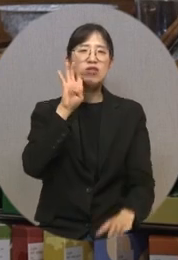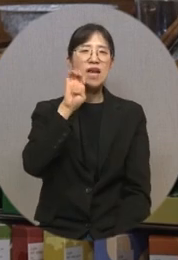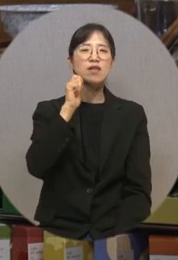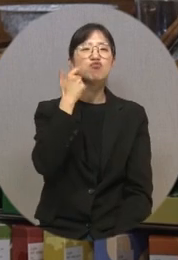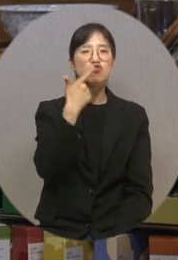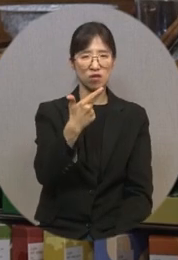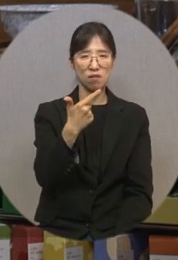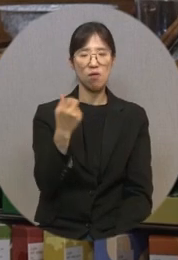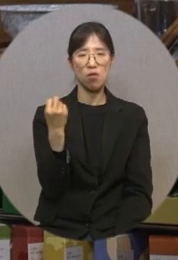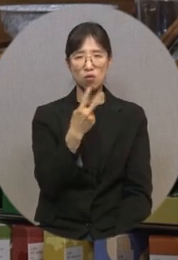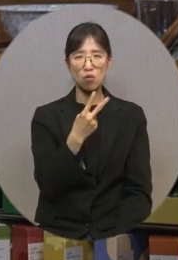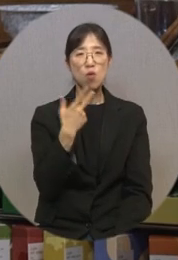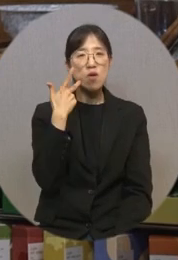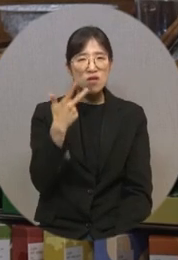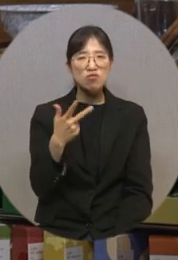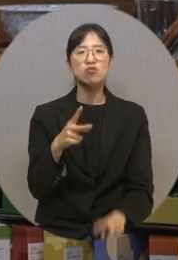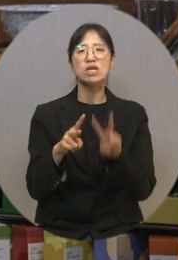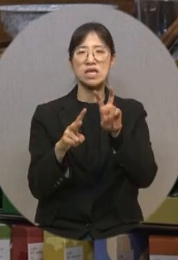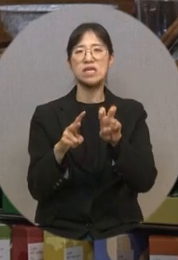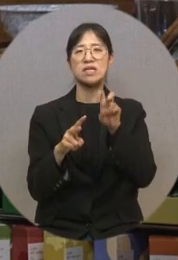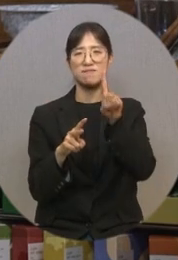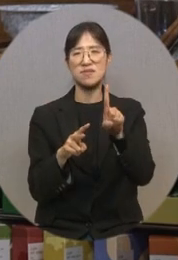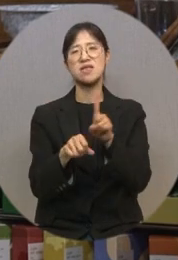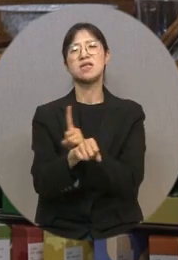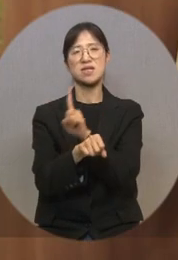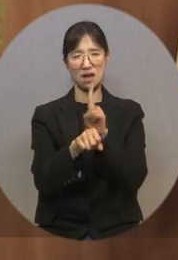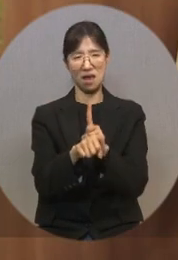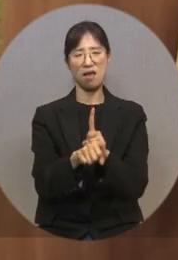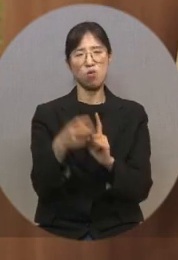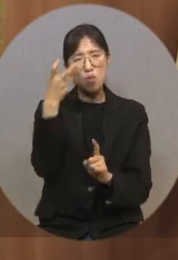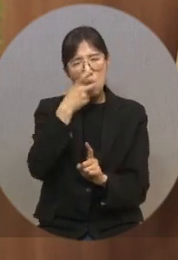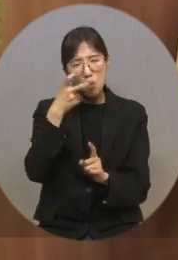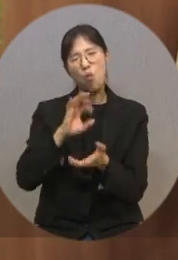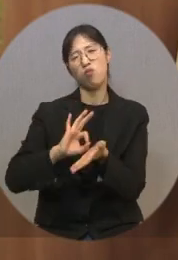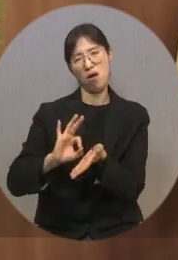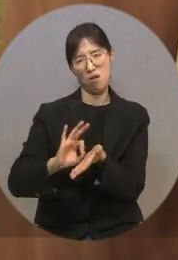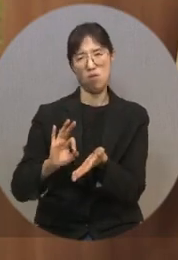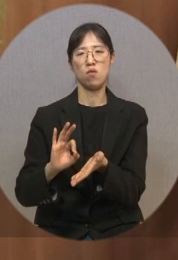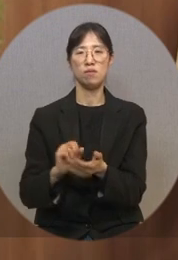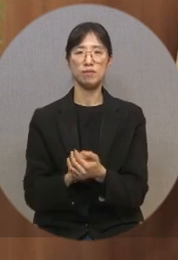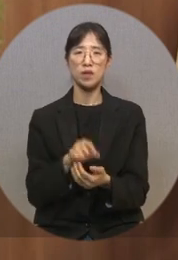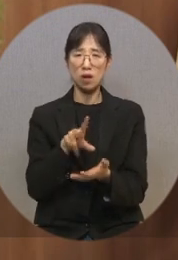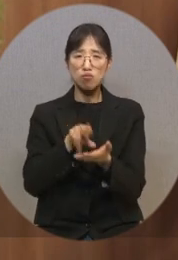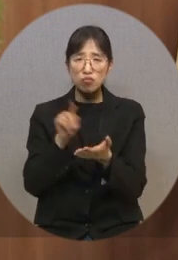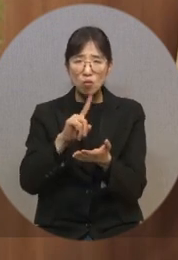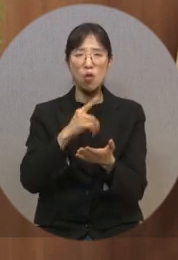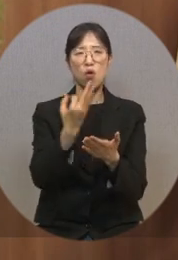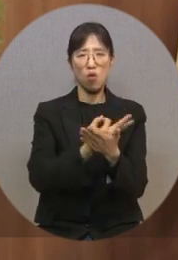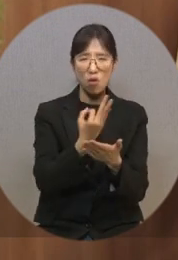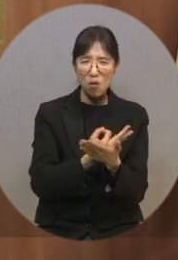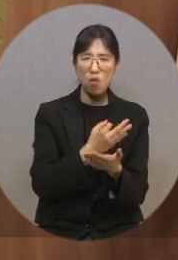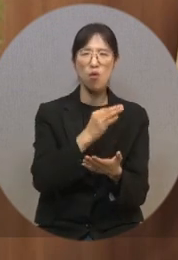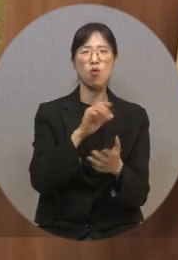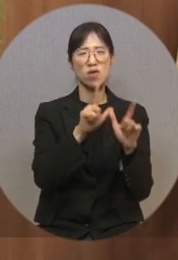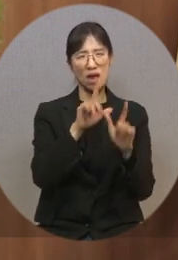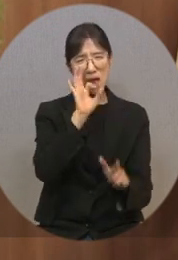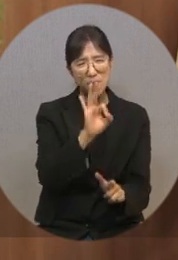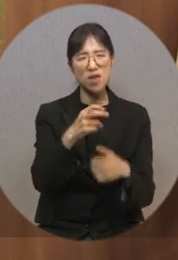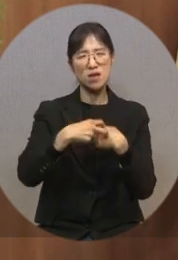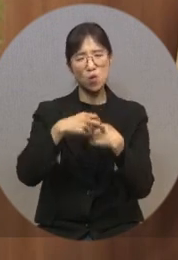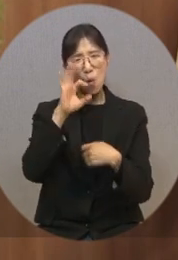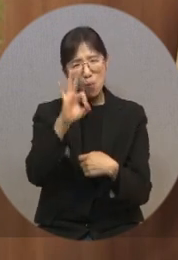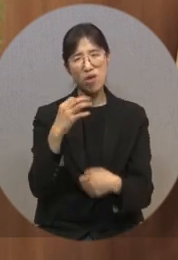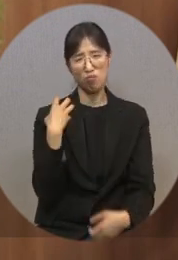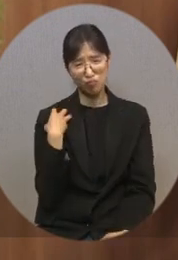주 21시간을 돌봄을 하는데 사용을 하고 있는데요. 이 문제는 생계비, 의료비에 대한 부담뿐만